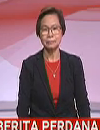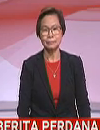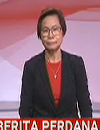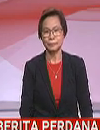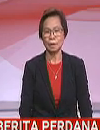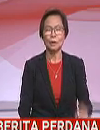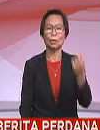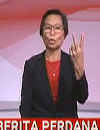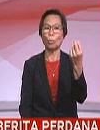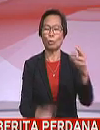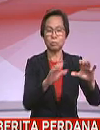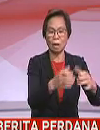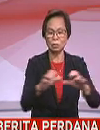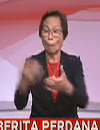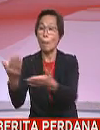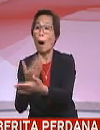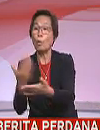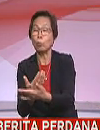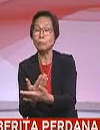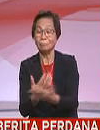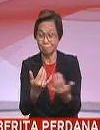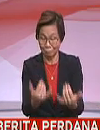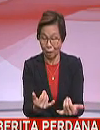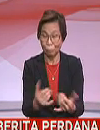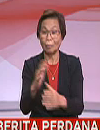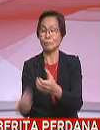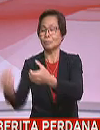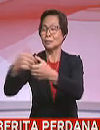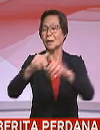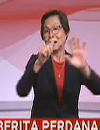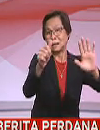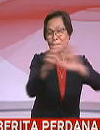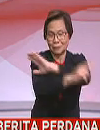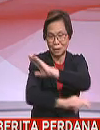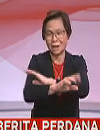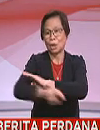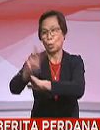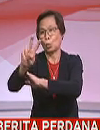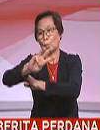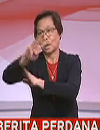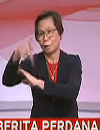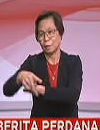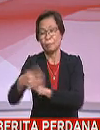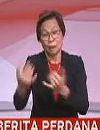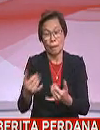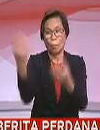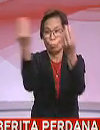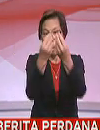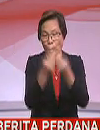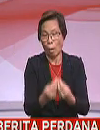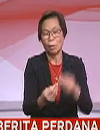ke-12 Cluster baru kau 1930 kan hari ini melibatkan enam negeri dan dua wilayah ini